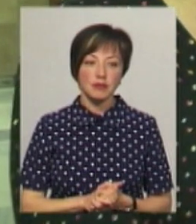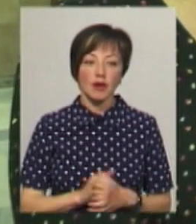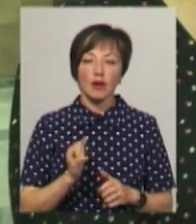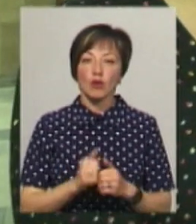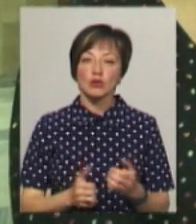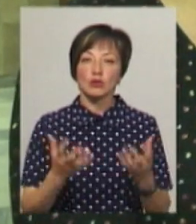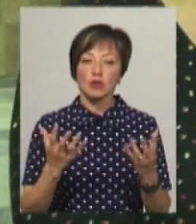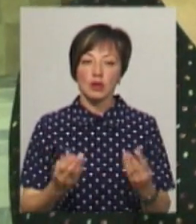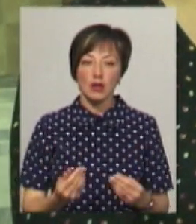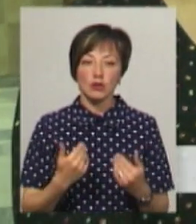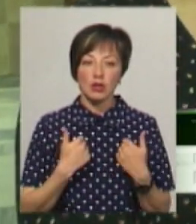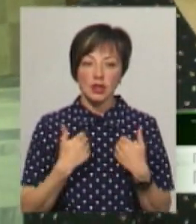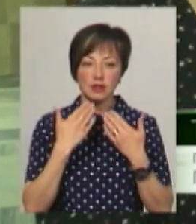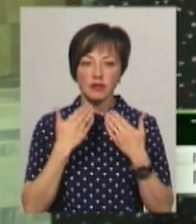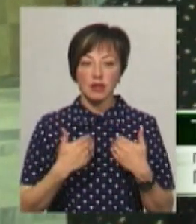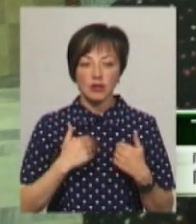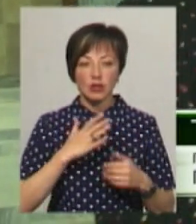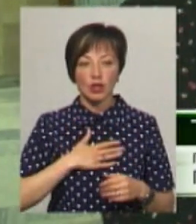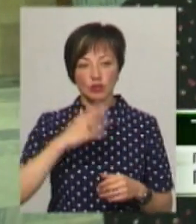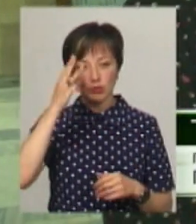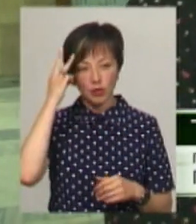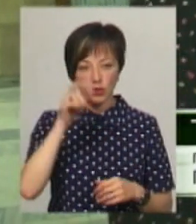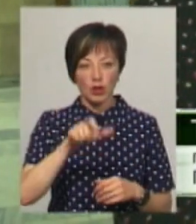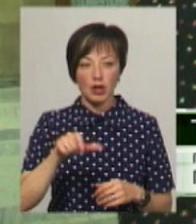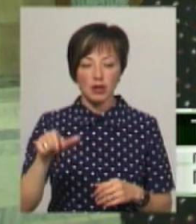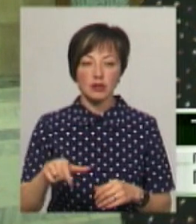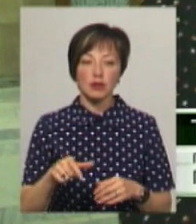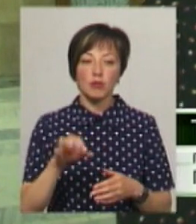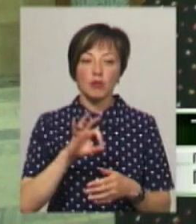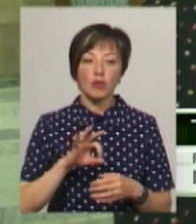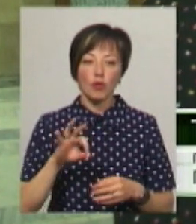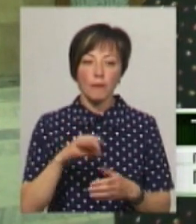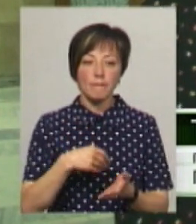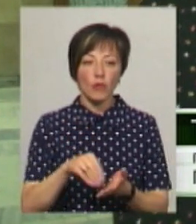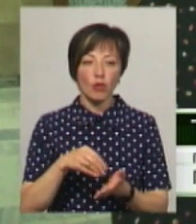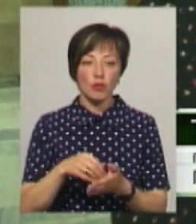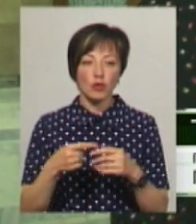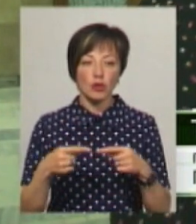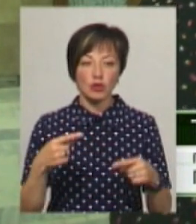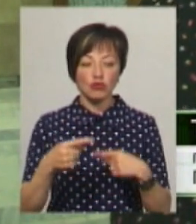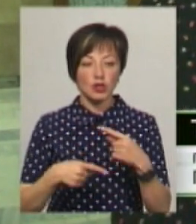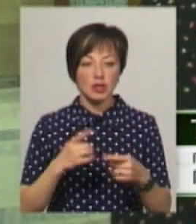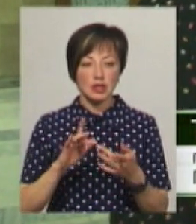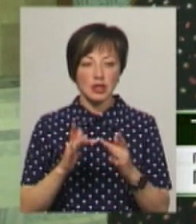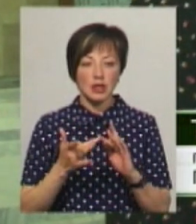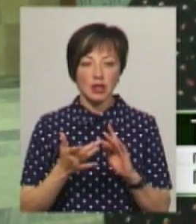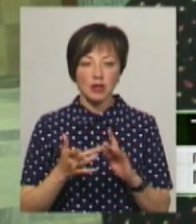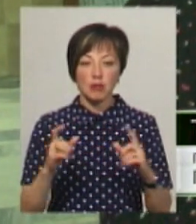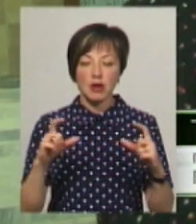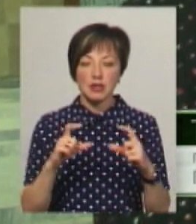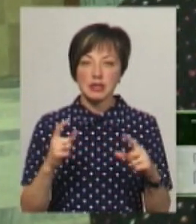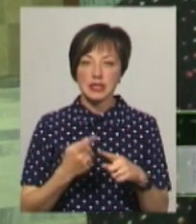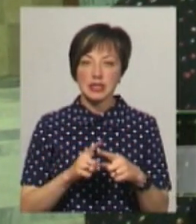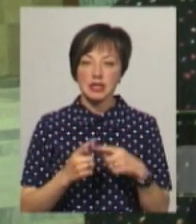дня до нас звертаються наші подоляни-споживачі з приводу покупки товарів через інтернет-магазини.